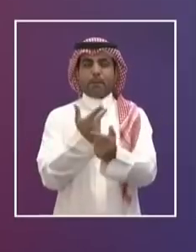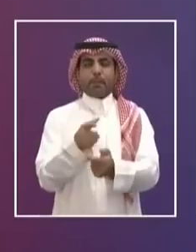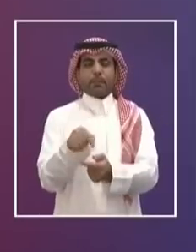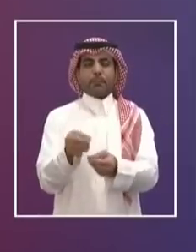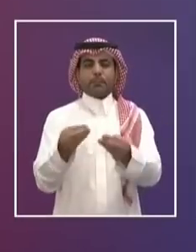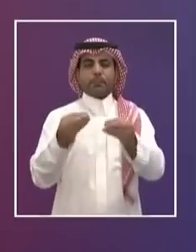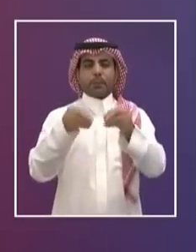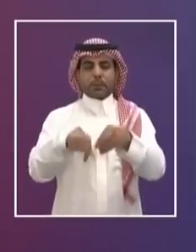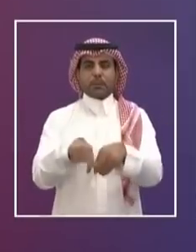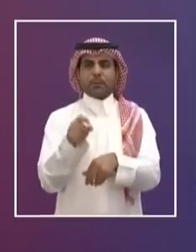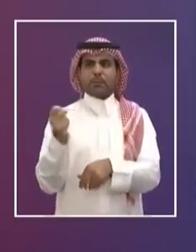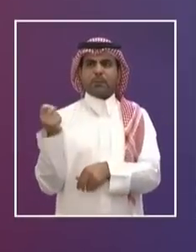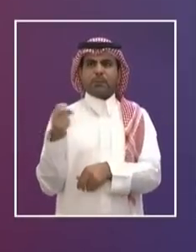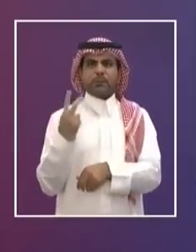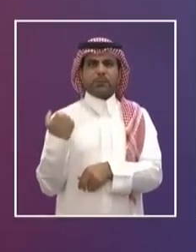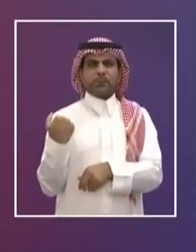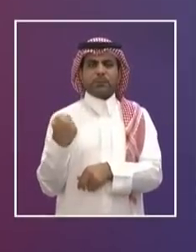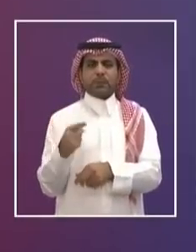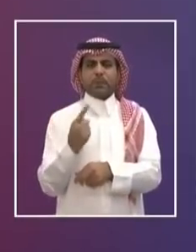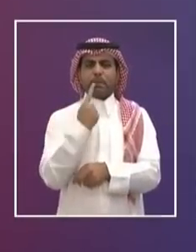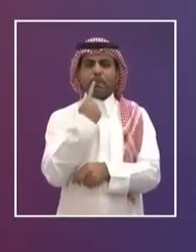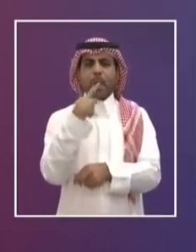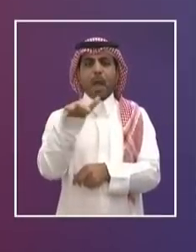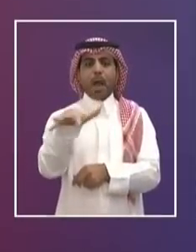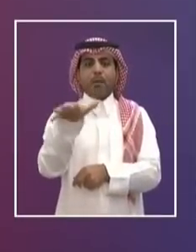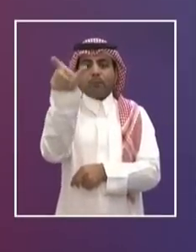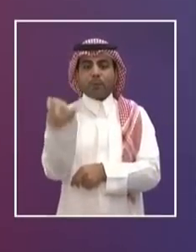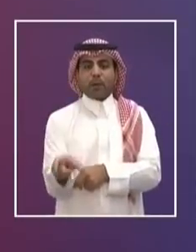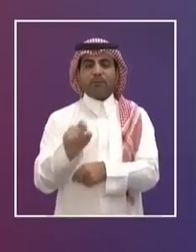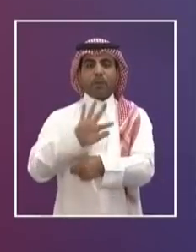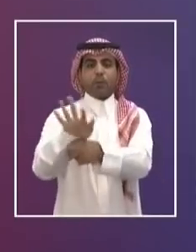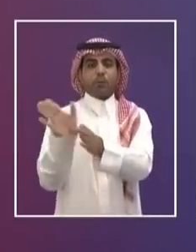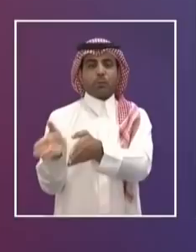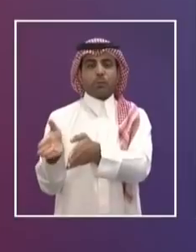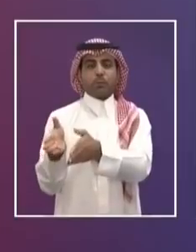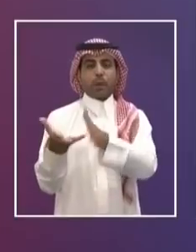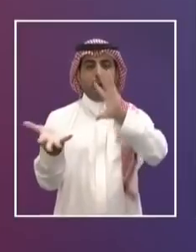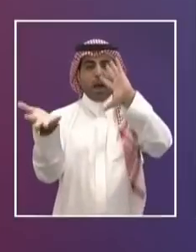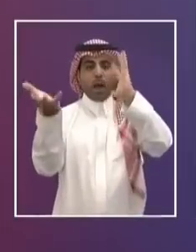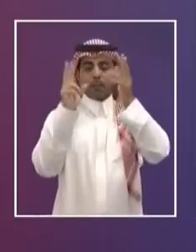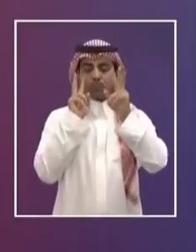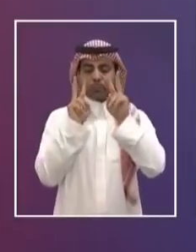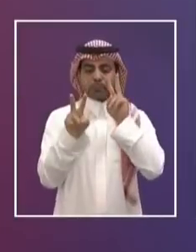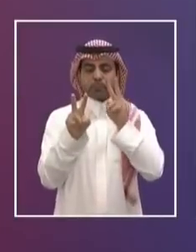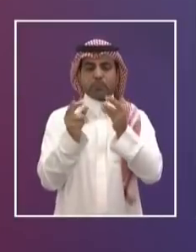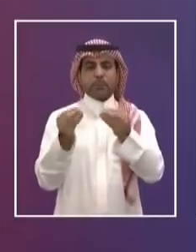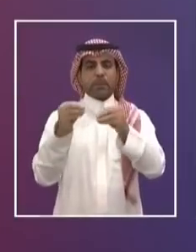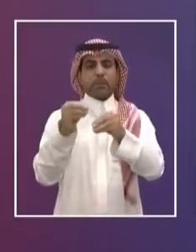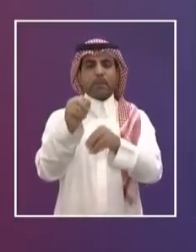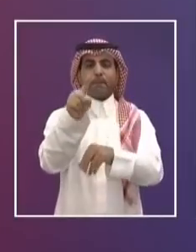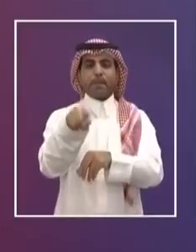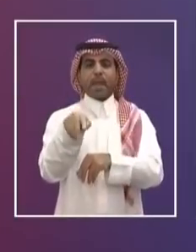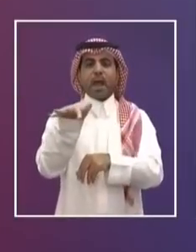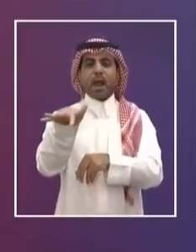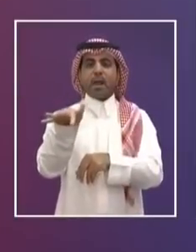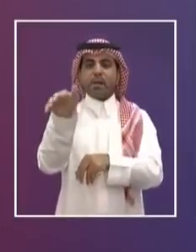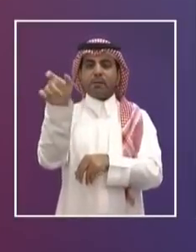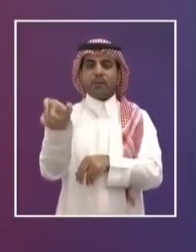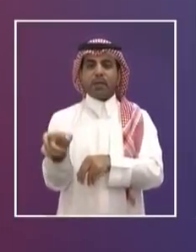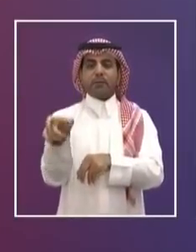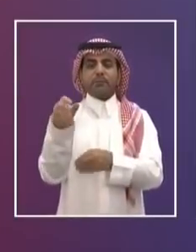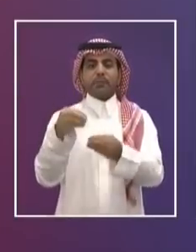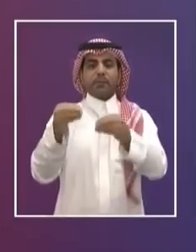المستويات تتجاوز 200,000، أي خلال شهر تم تضاعف الأعداد التي تسجل كحالات مؤكدة للإصابة بهذا الفيروس